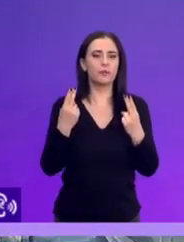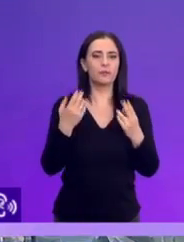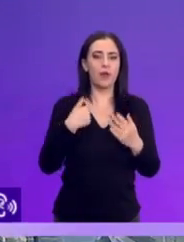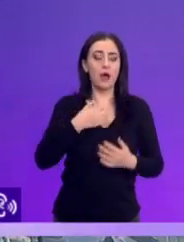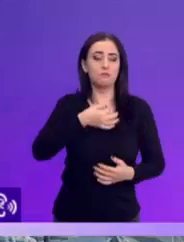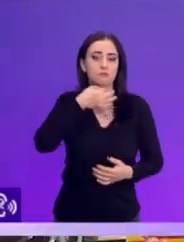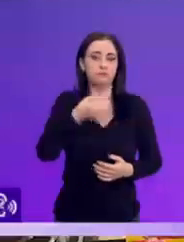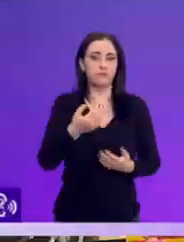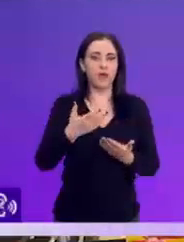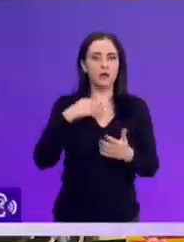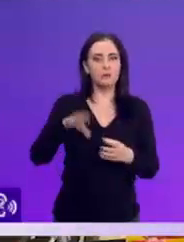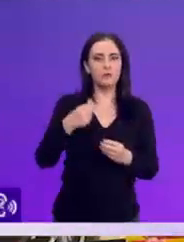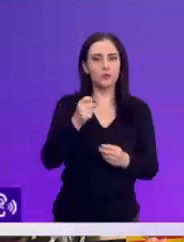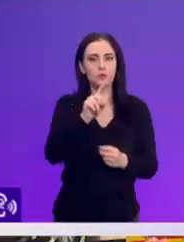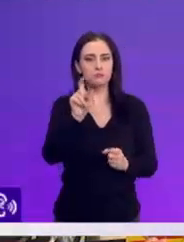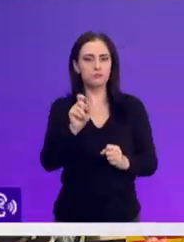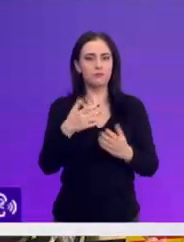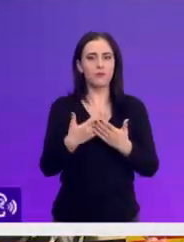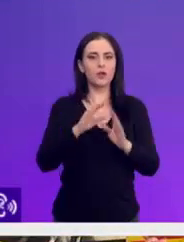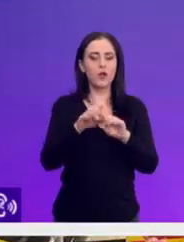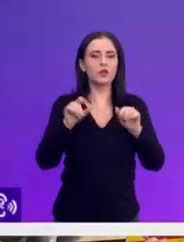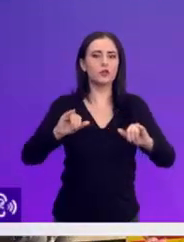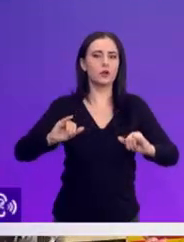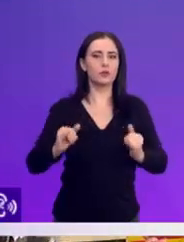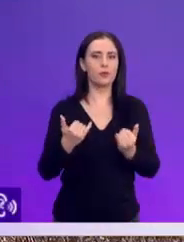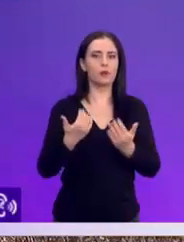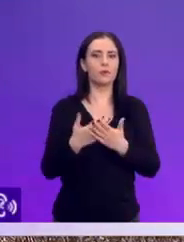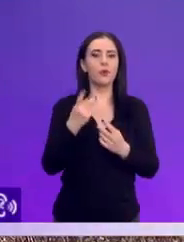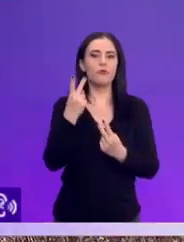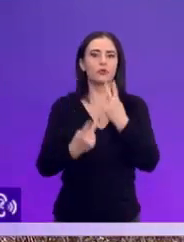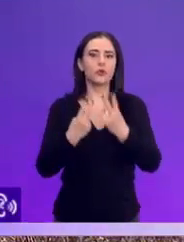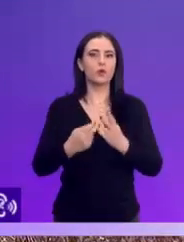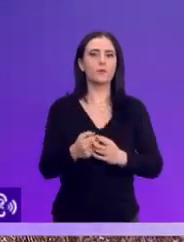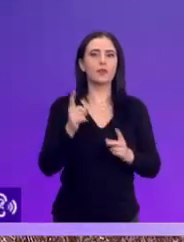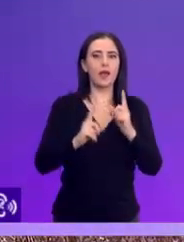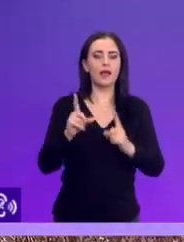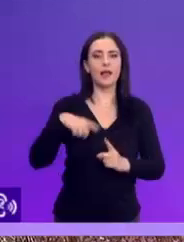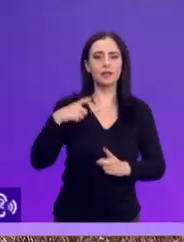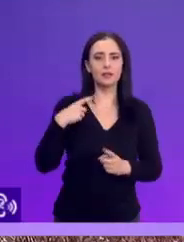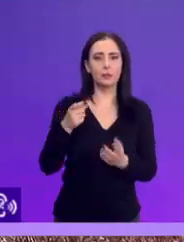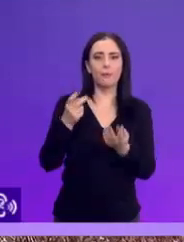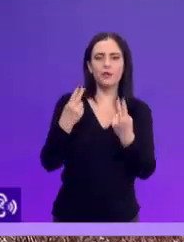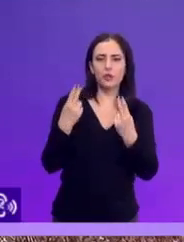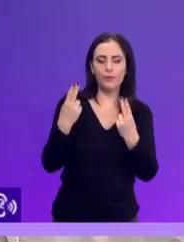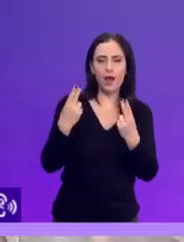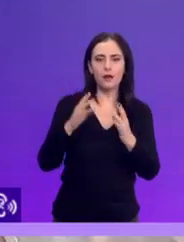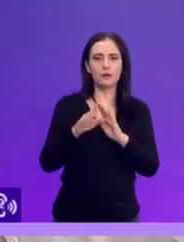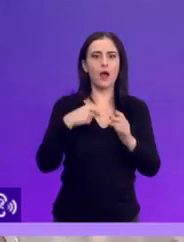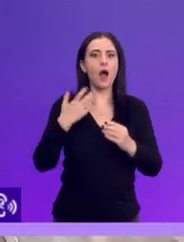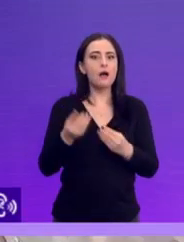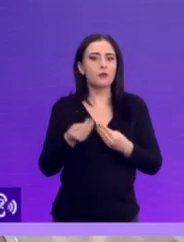pus întrebările cu privire la existența acestei autorizații de funcționare, dacă există o solicitare, ce s-a